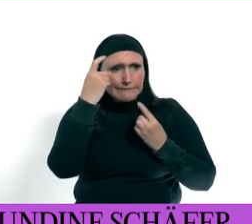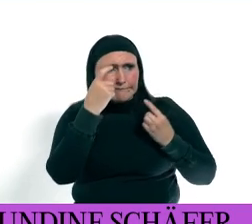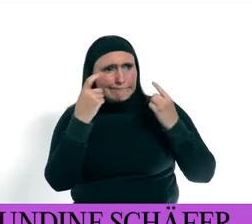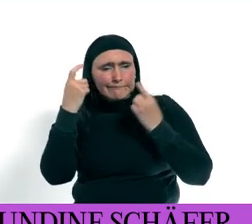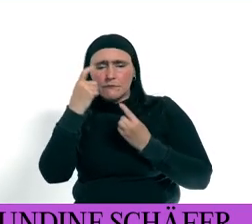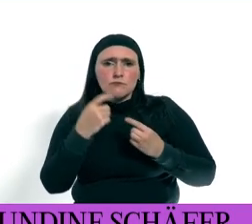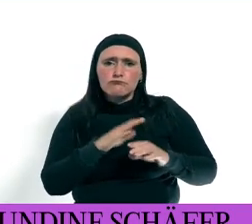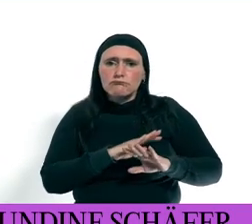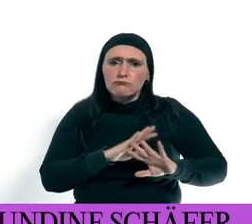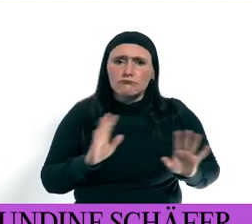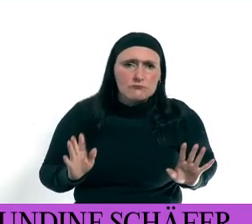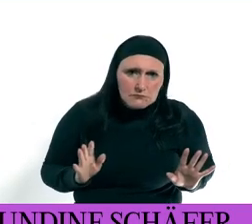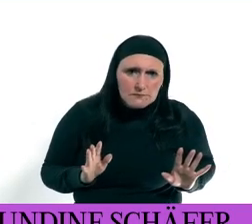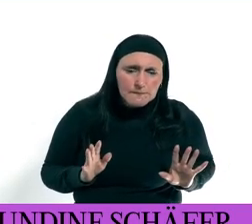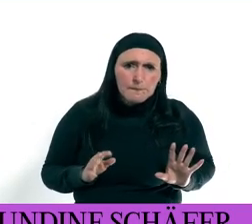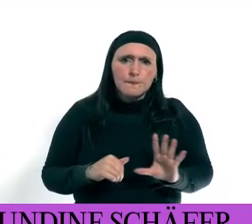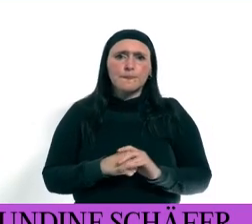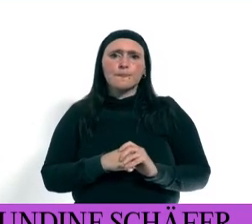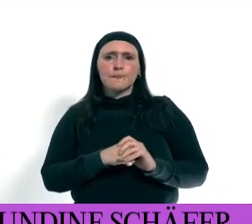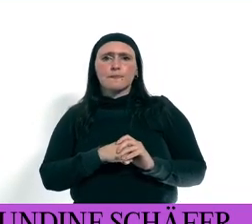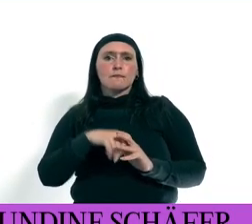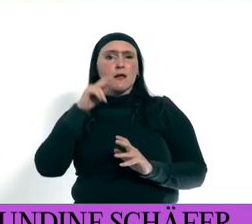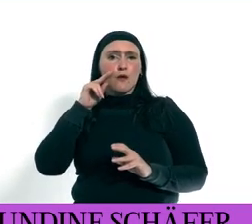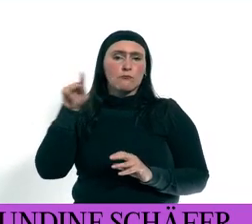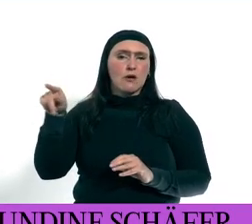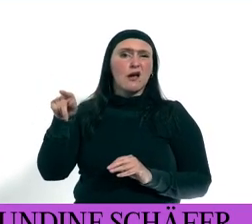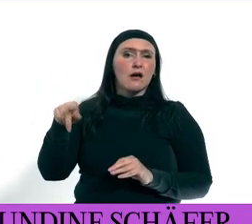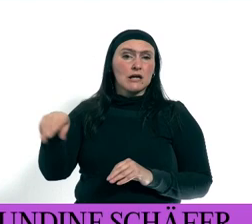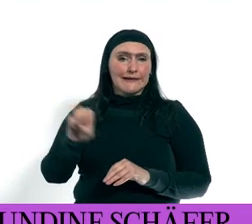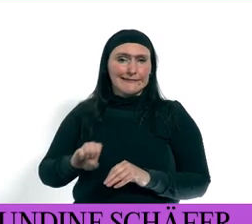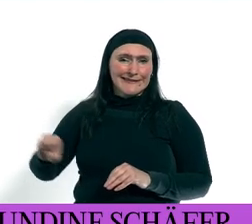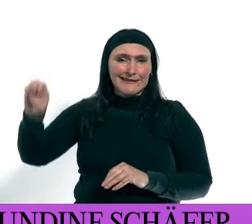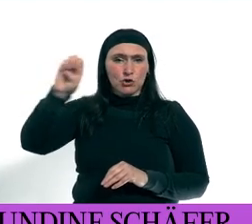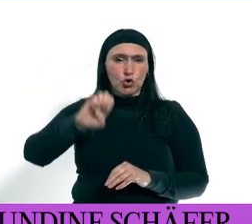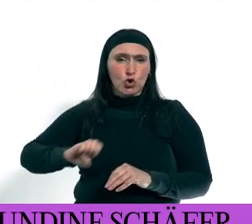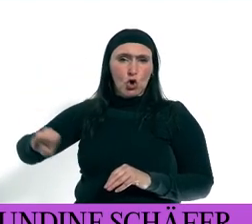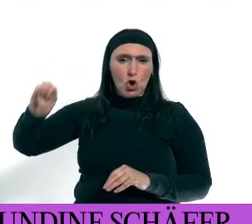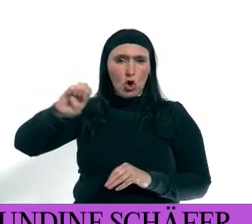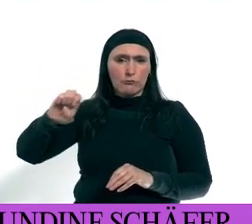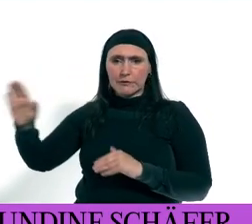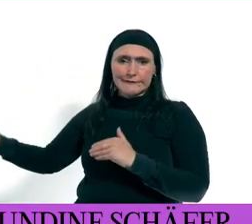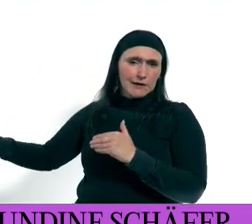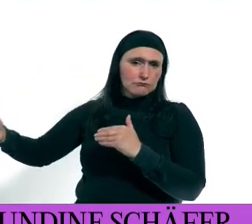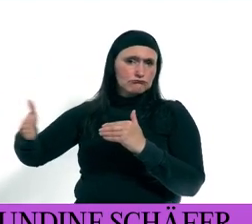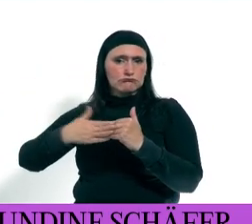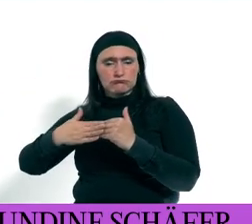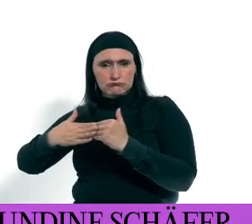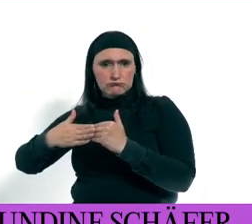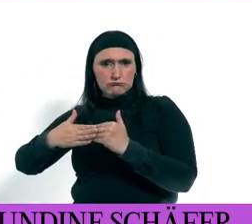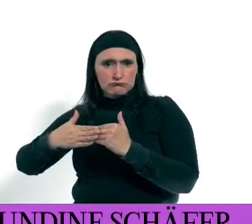und sie sagten, wir haben gar keine Zeit, uns darüber Gedanken zu machen. Die Tatsache,